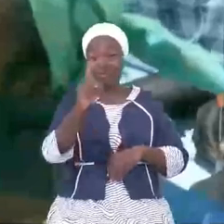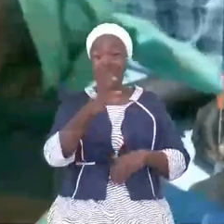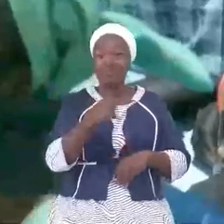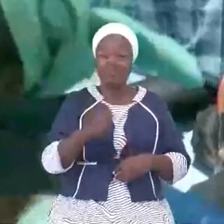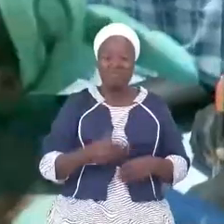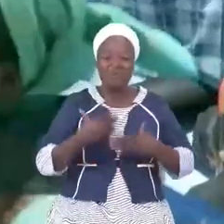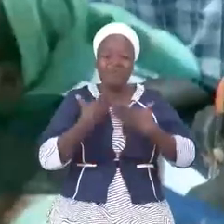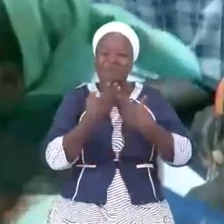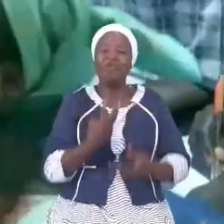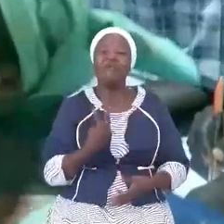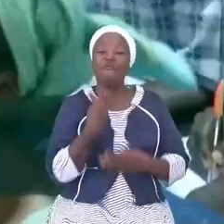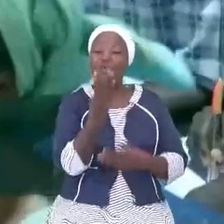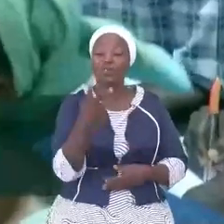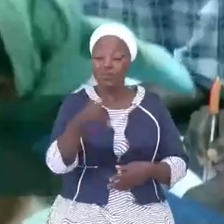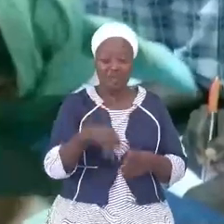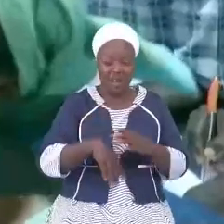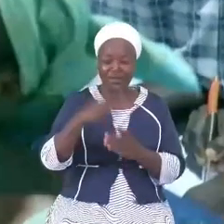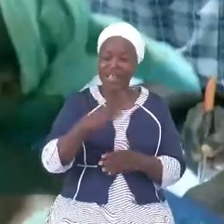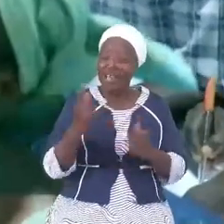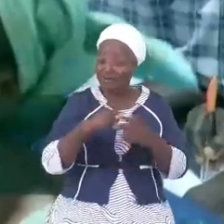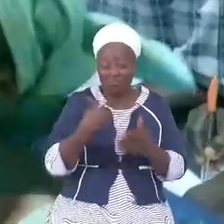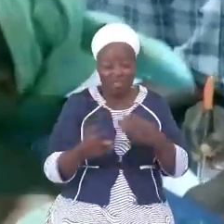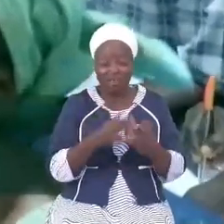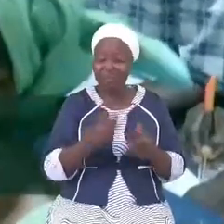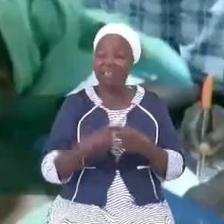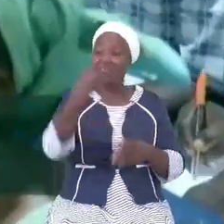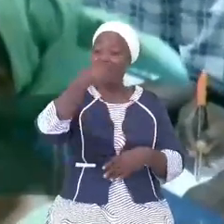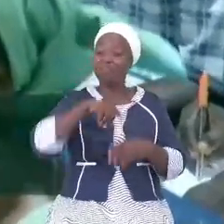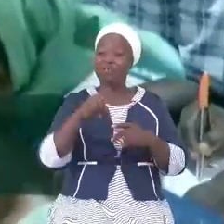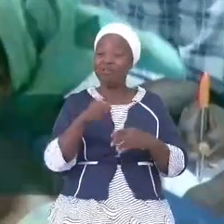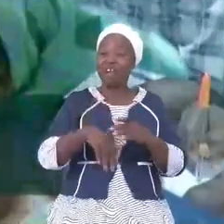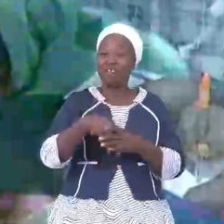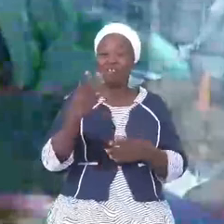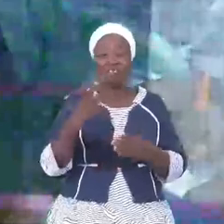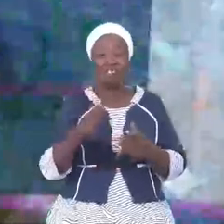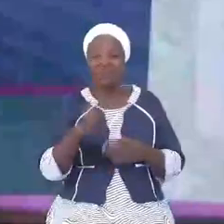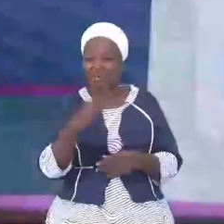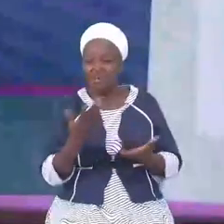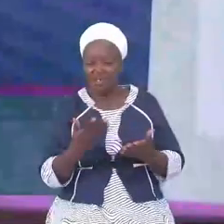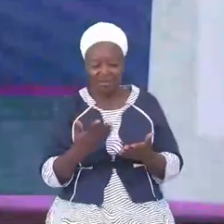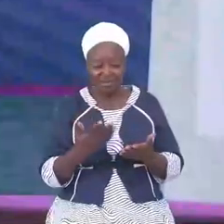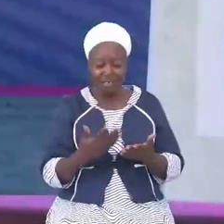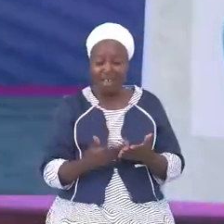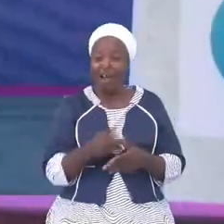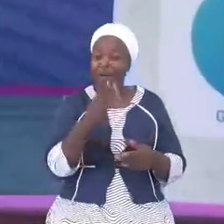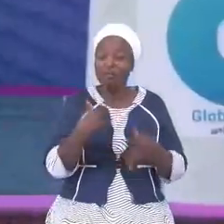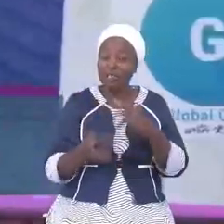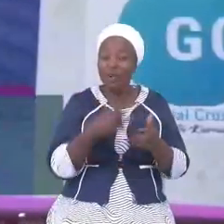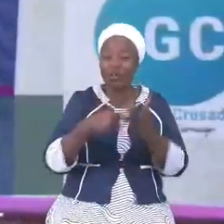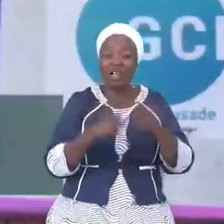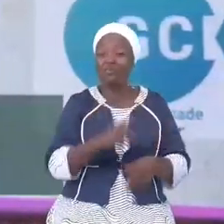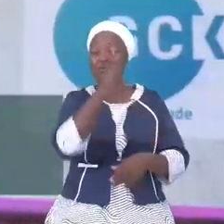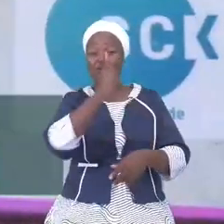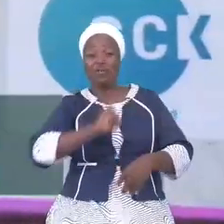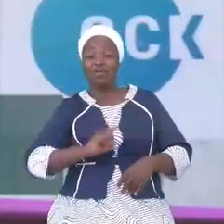Tout ce qui a englouti tes finances, tes enfants, ta famille, tout ce qui a englouti